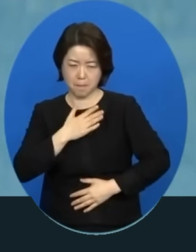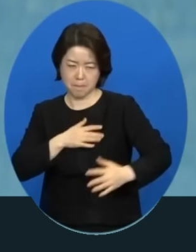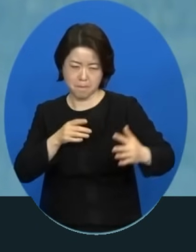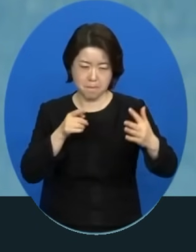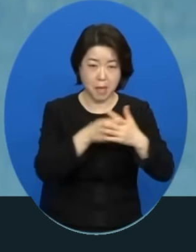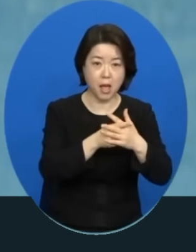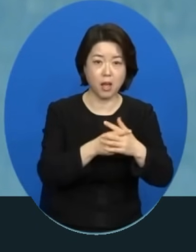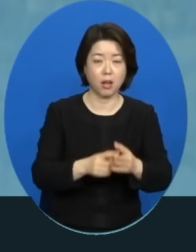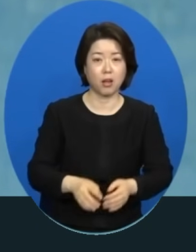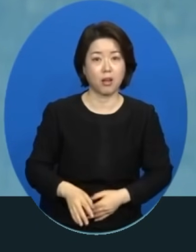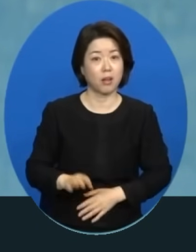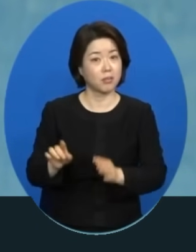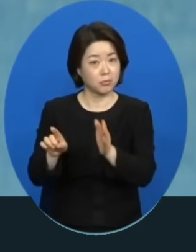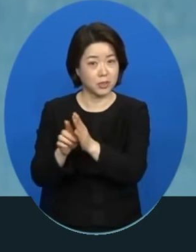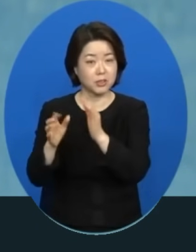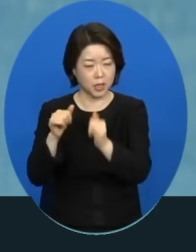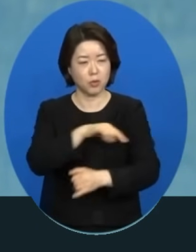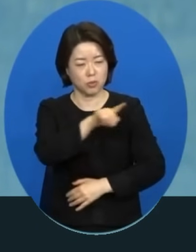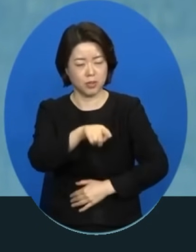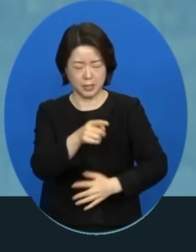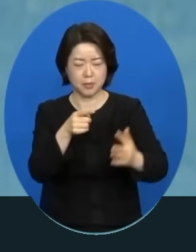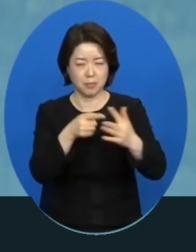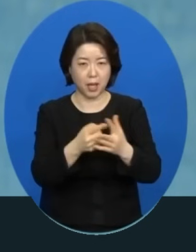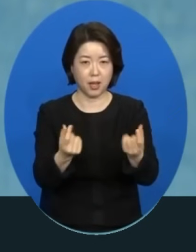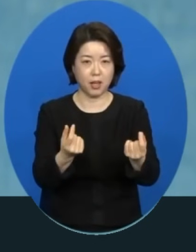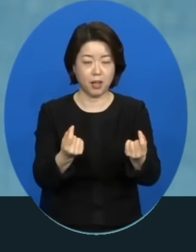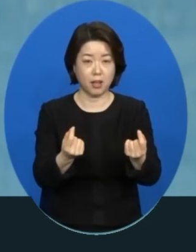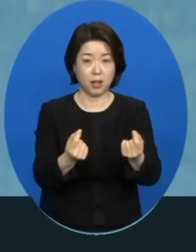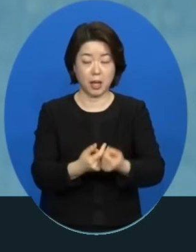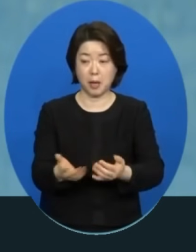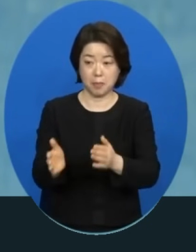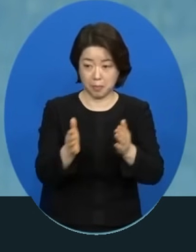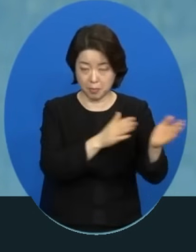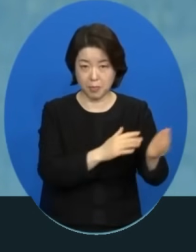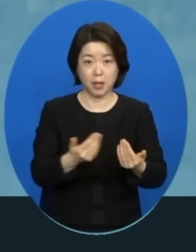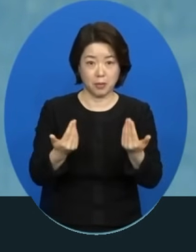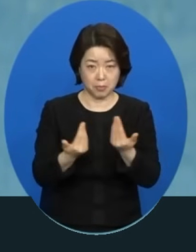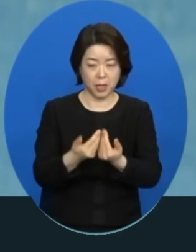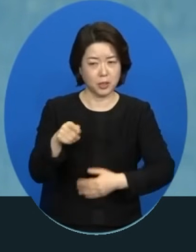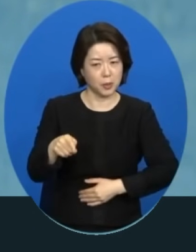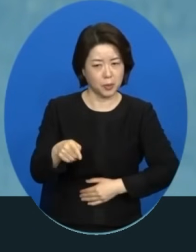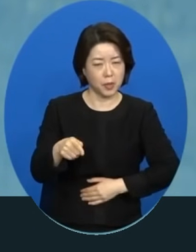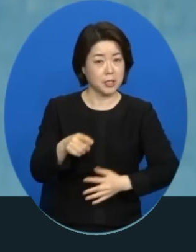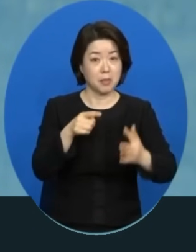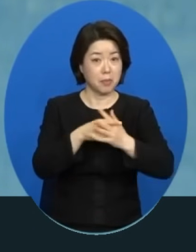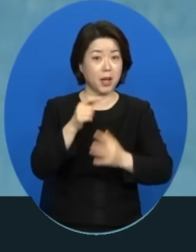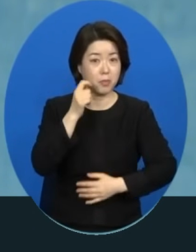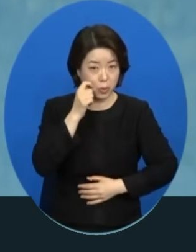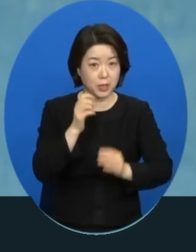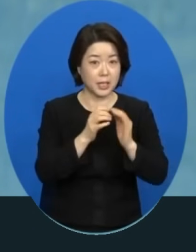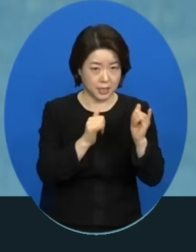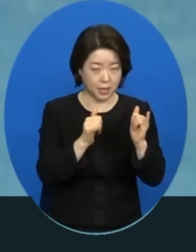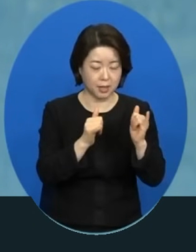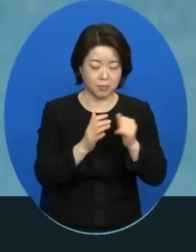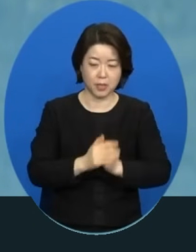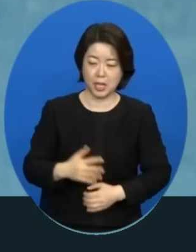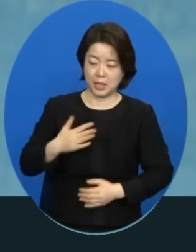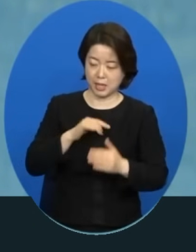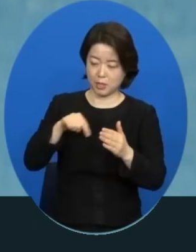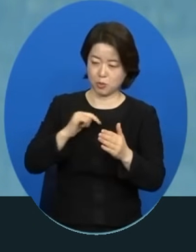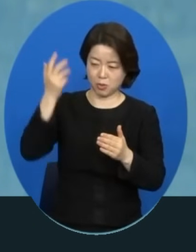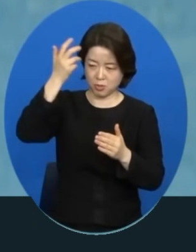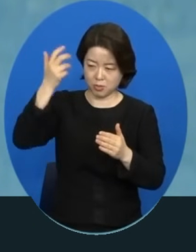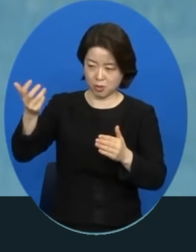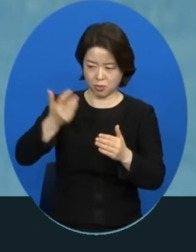참된 그리스도인은. 반면에 그렇지 않은 그리스도인들은 내 안에 성령이 안 계시거나 아니면